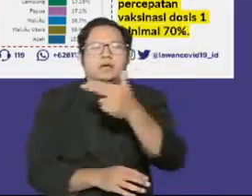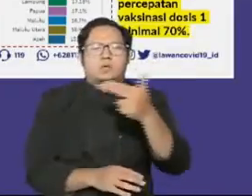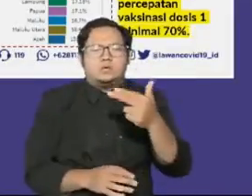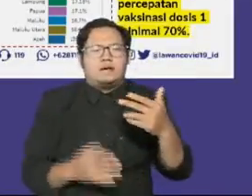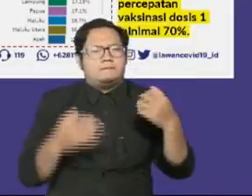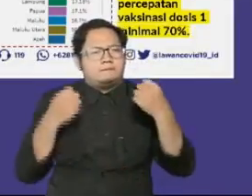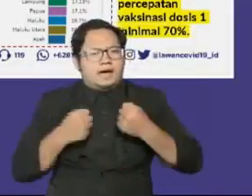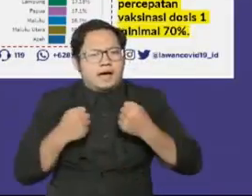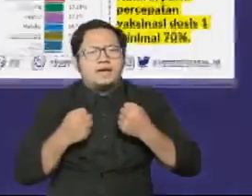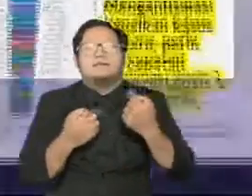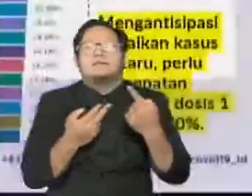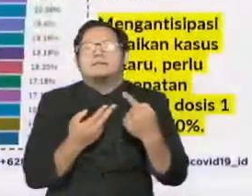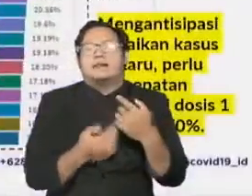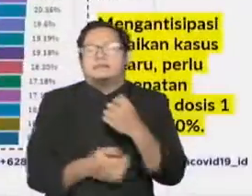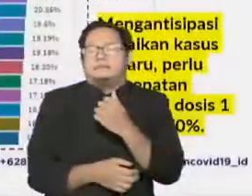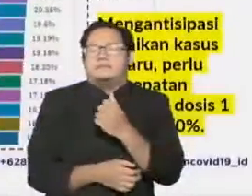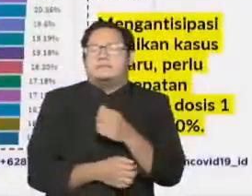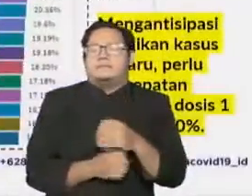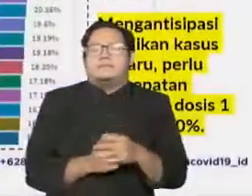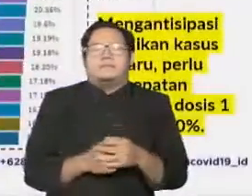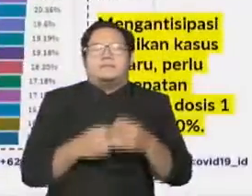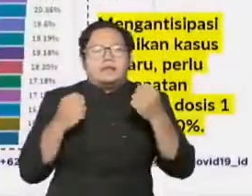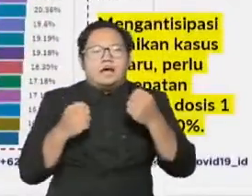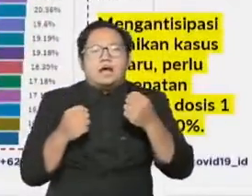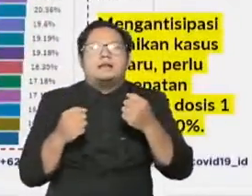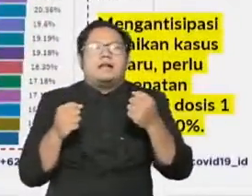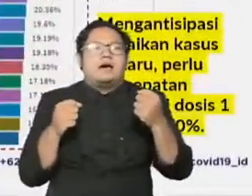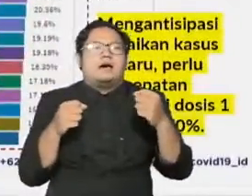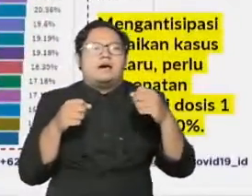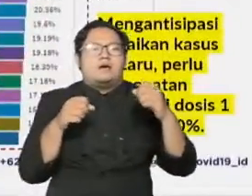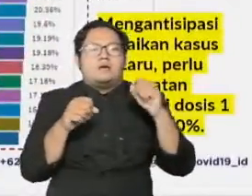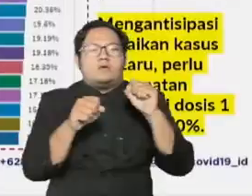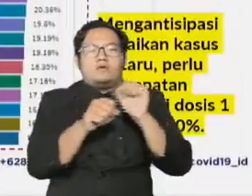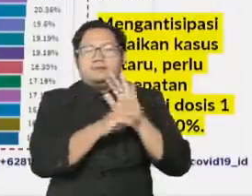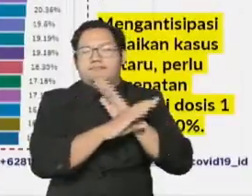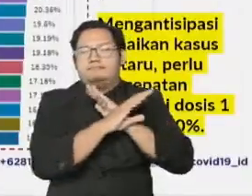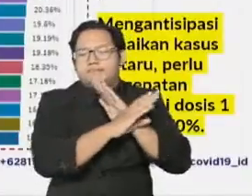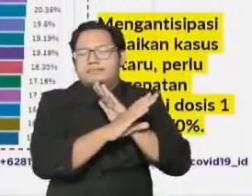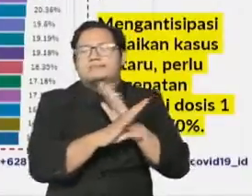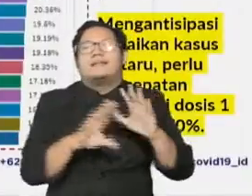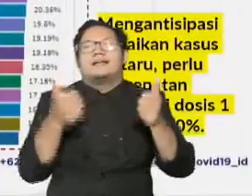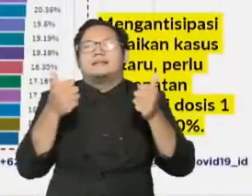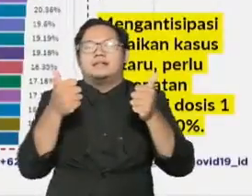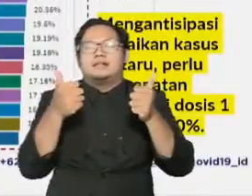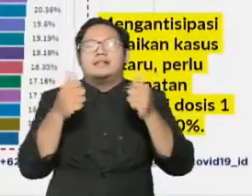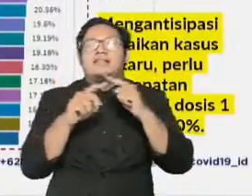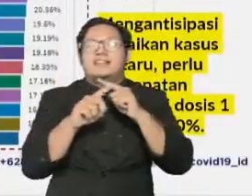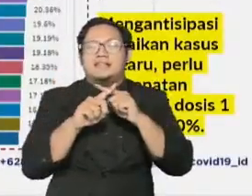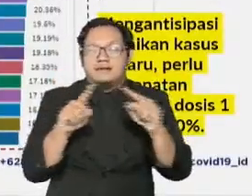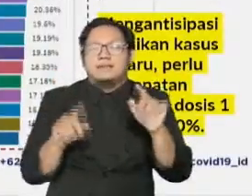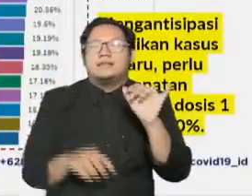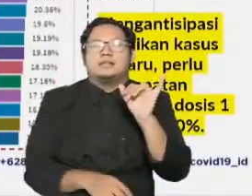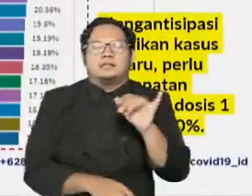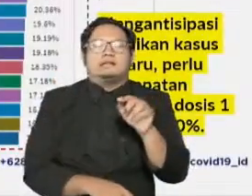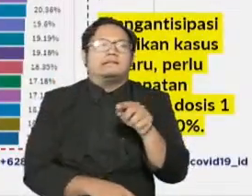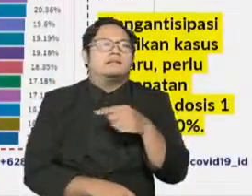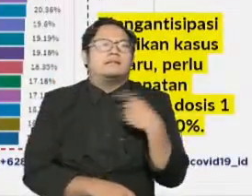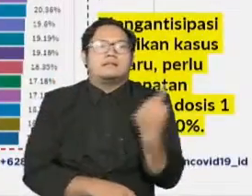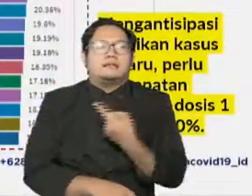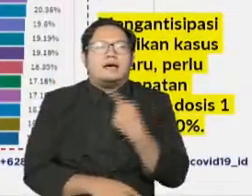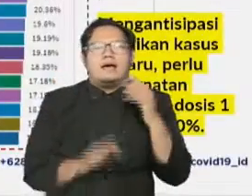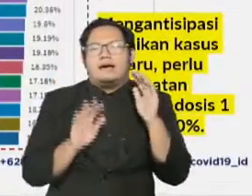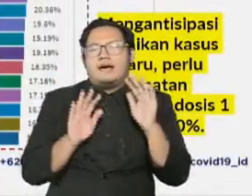dan ketahanan bangsa menghadapi pandemi covert 19 meski demikian kita perlu lebih